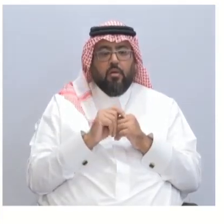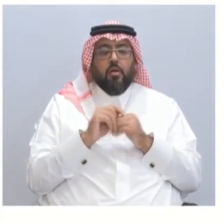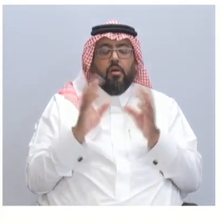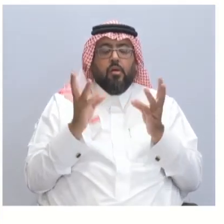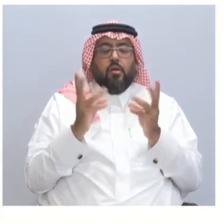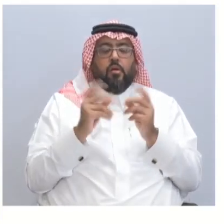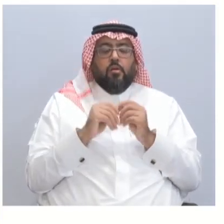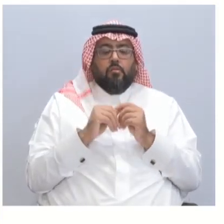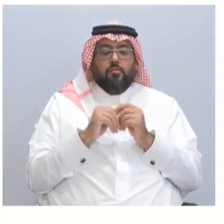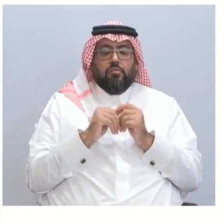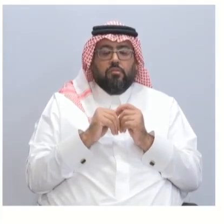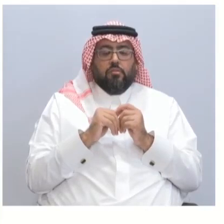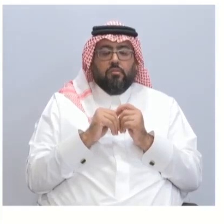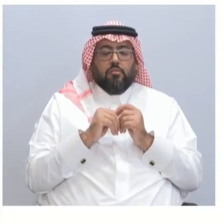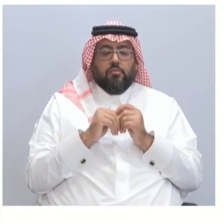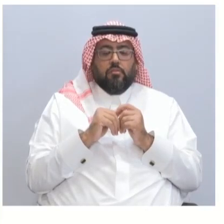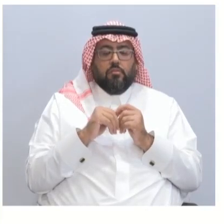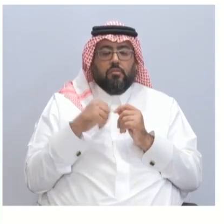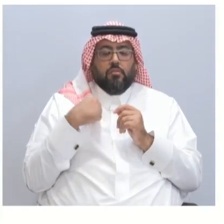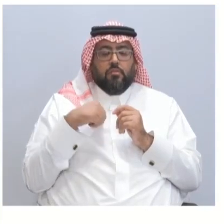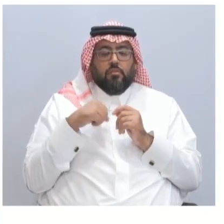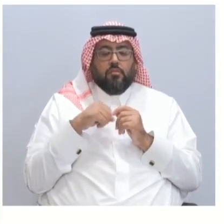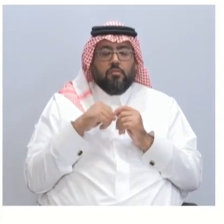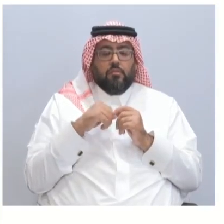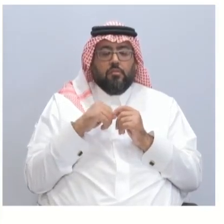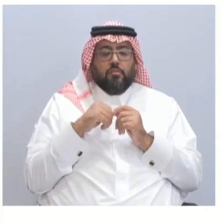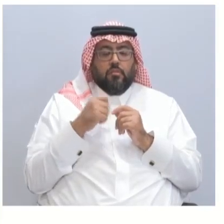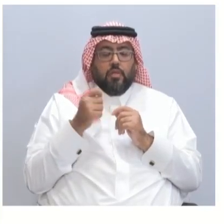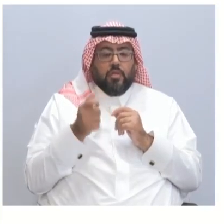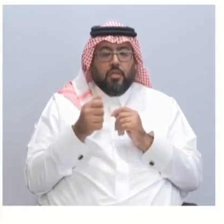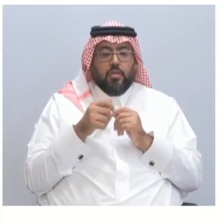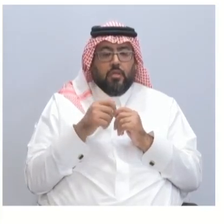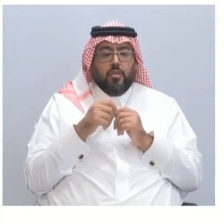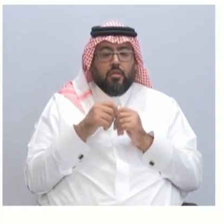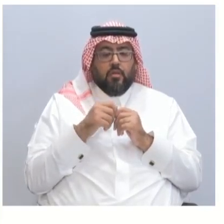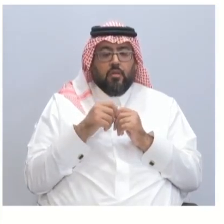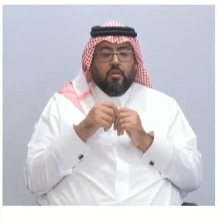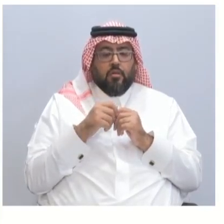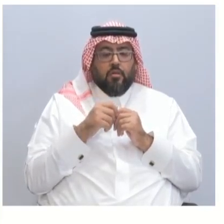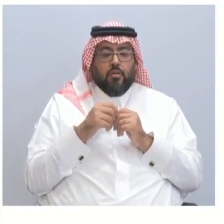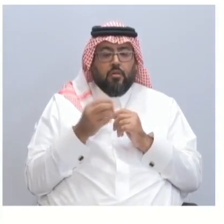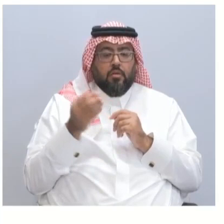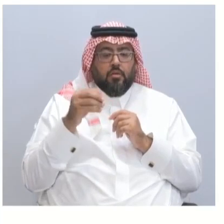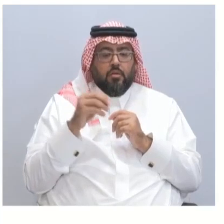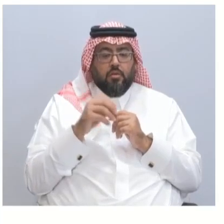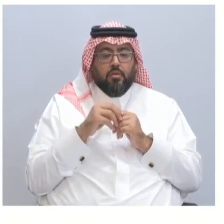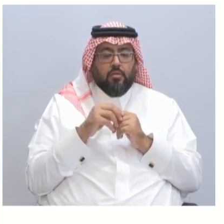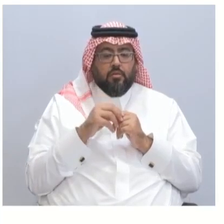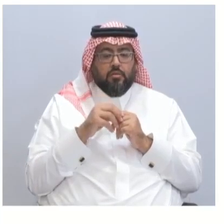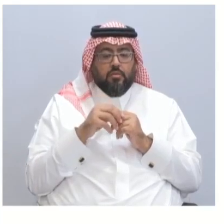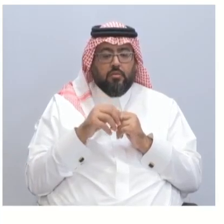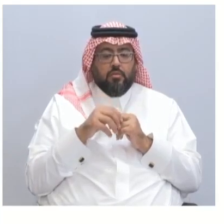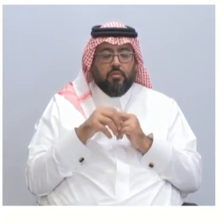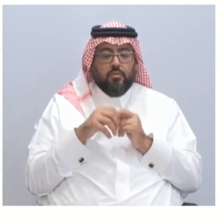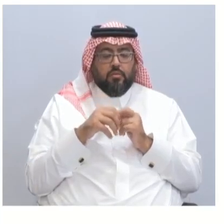الطالب خطوات تحسين الانتاج الحيواني و قيادته في دول مجلس